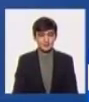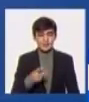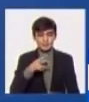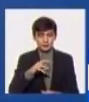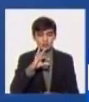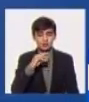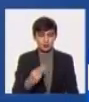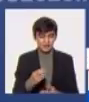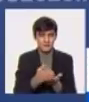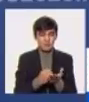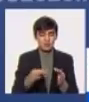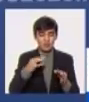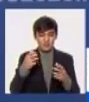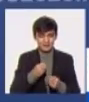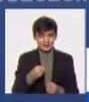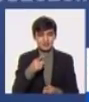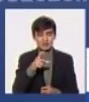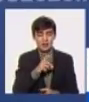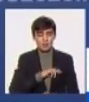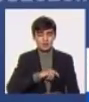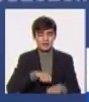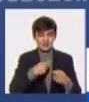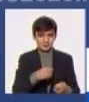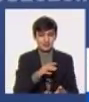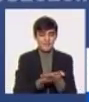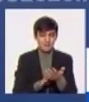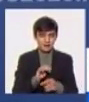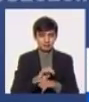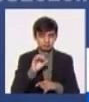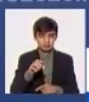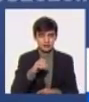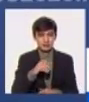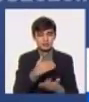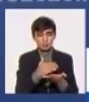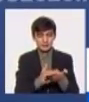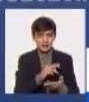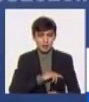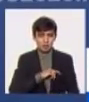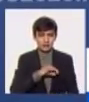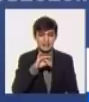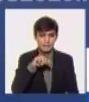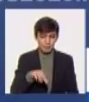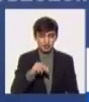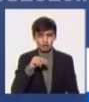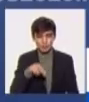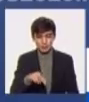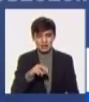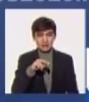назначения соцвыплаты работодатели подают заявление с приложением только списка работников. ИП, ЧП,